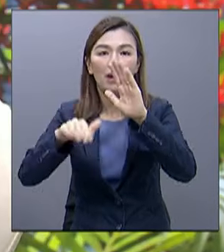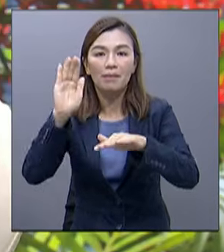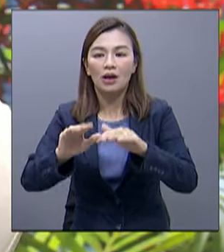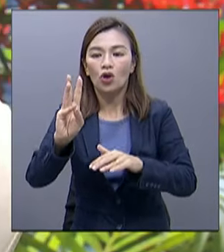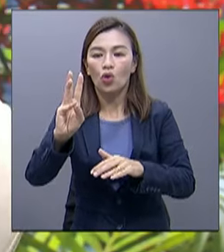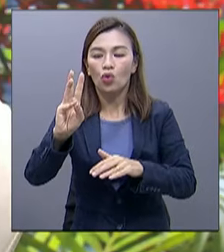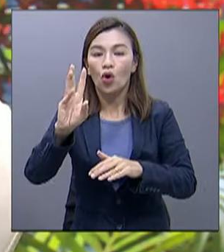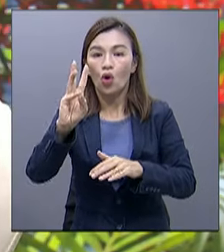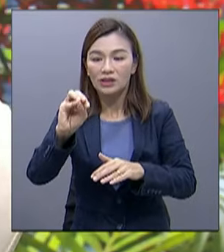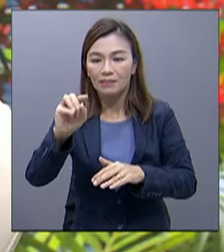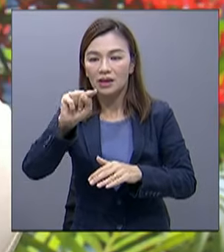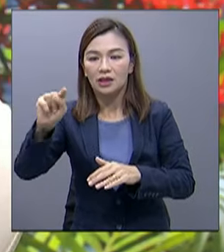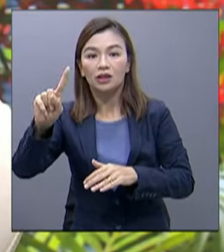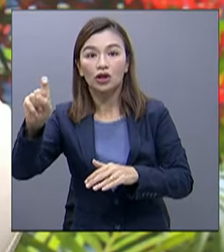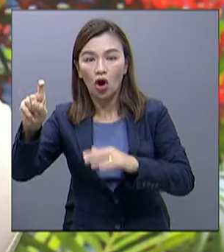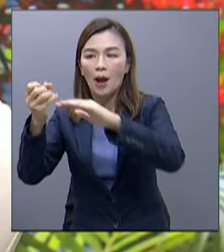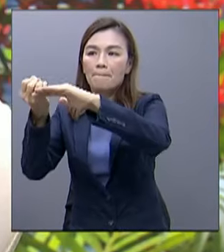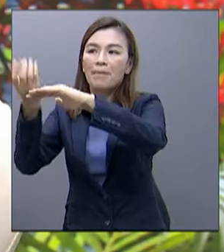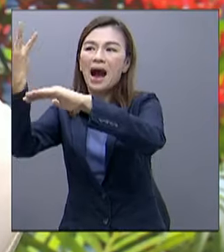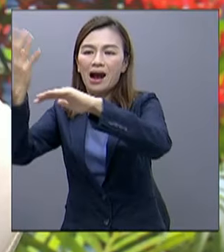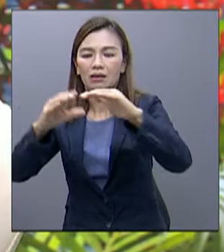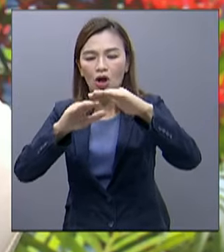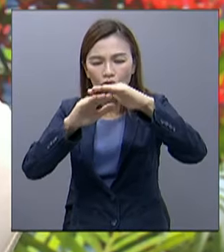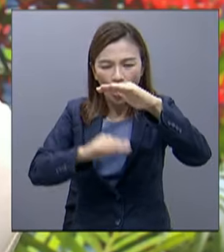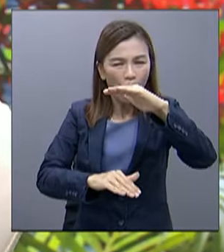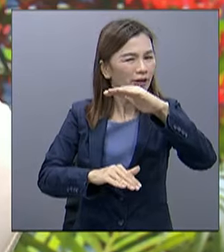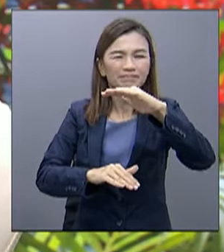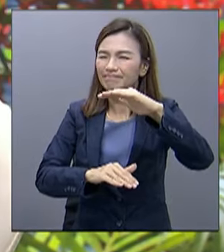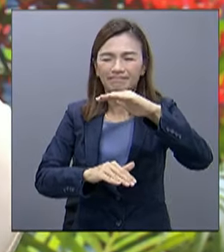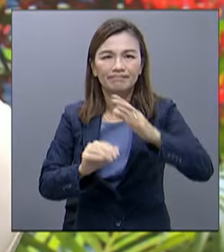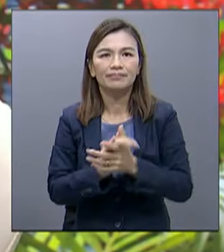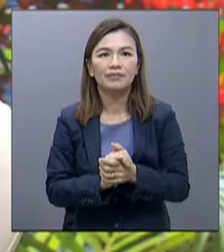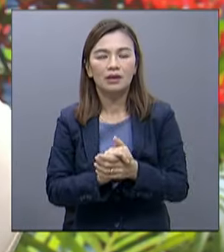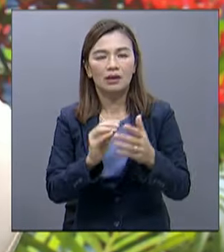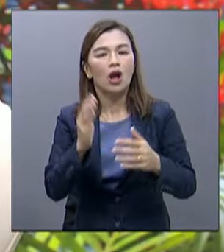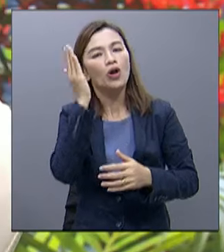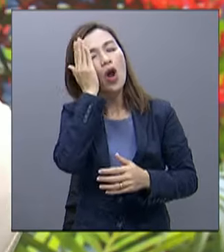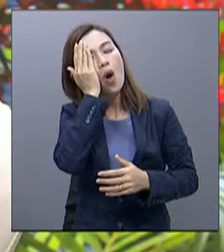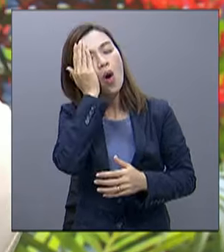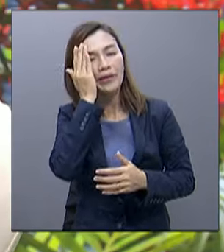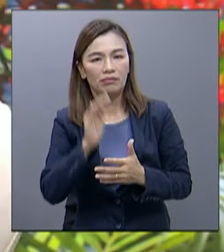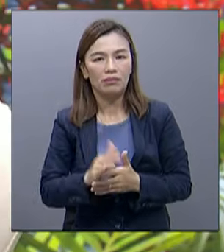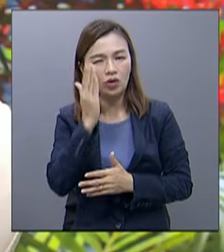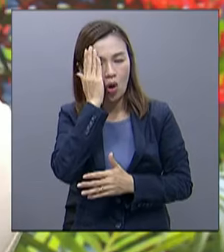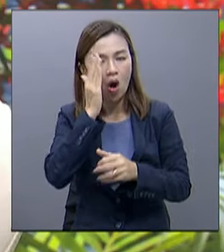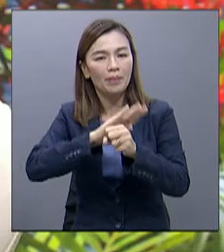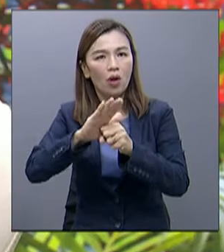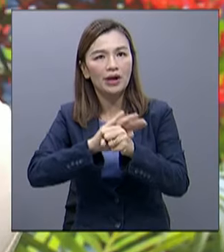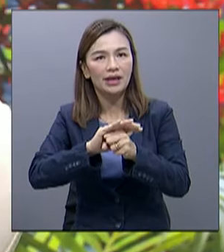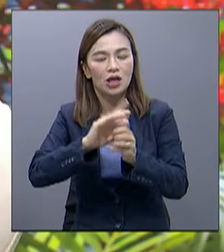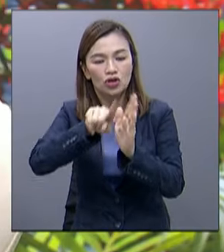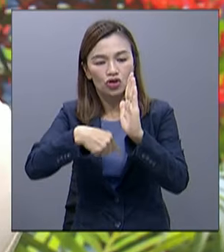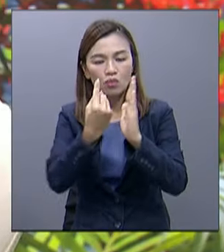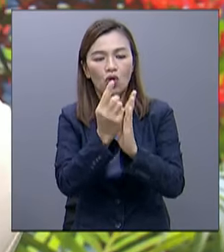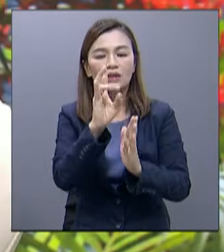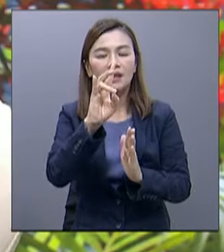100เนี่ยดีสุดมากไปก็ไม่ดีน้อยไปก็ไม่ได้นะครับตรงนี้นอนหนูก็คือนอนหลับอืนะครับก็คือหลับให้ได้ 7-9ชม